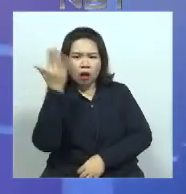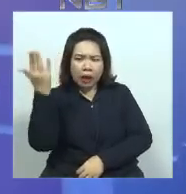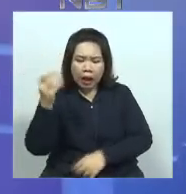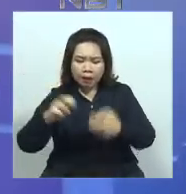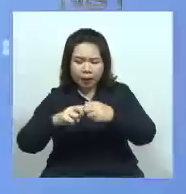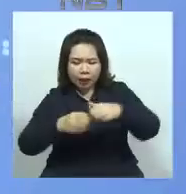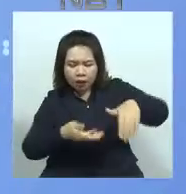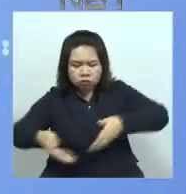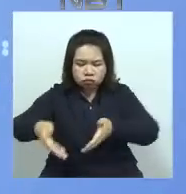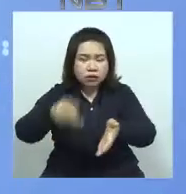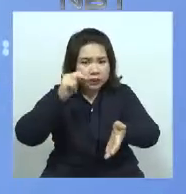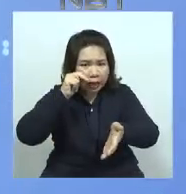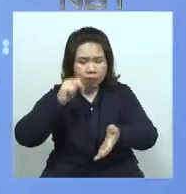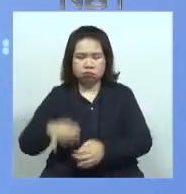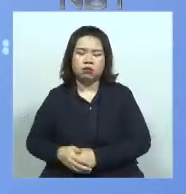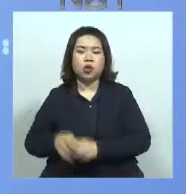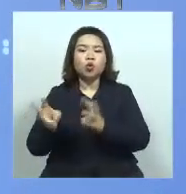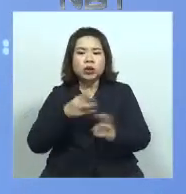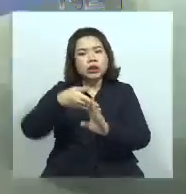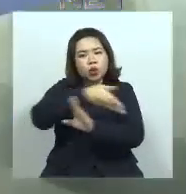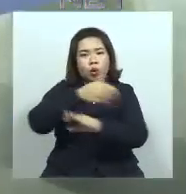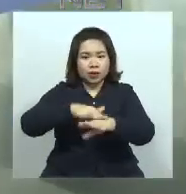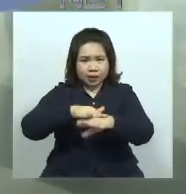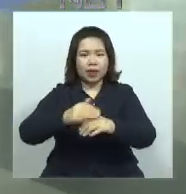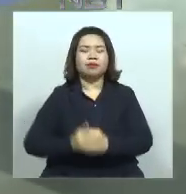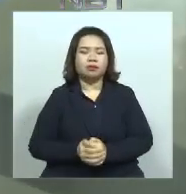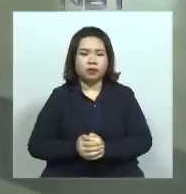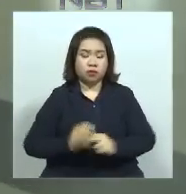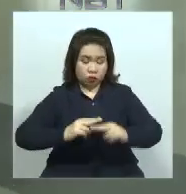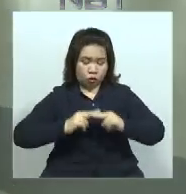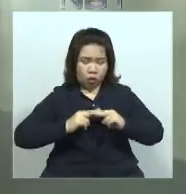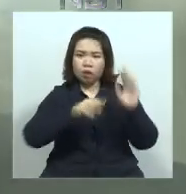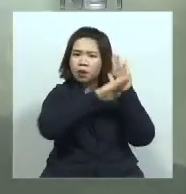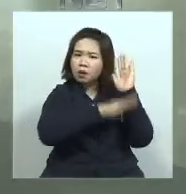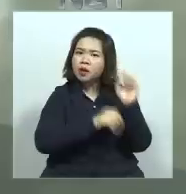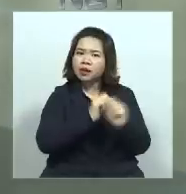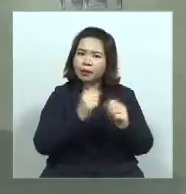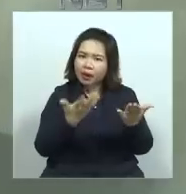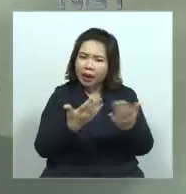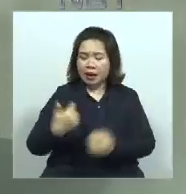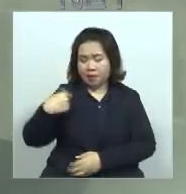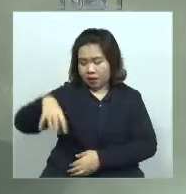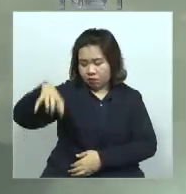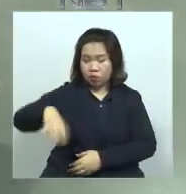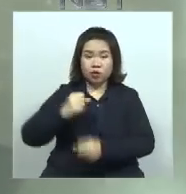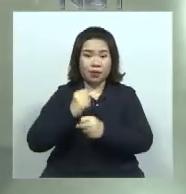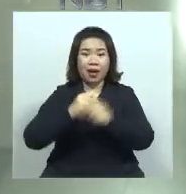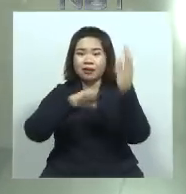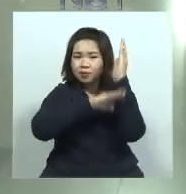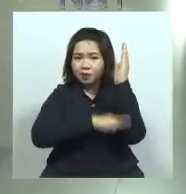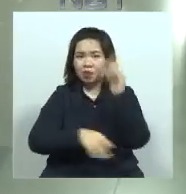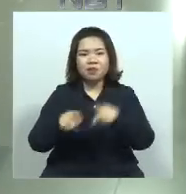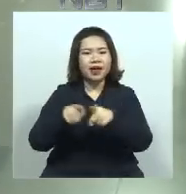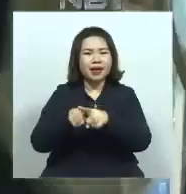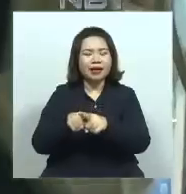น้ำการแจ้งเตือนล่วงหน้าพร้อมแนวทางการปฏิบัติและการกำหนดเกณฑ์การปฏิบัติงานของศูนย์ปฏิบัติเพื่อบริหารจัดการน้ำในสภาว